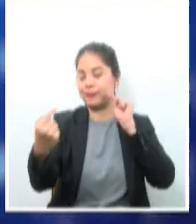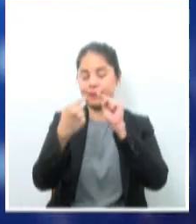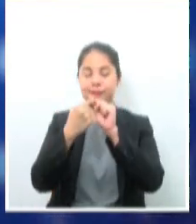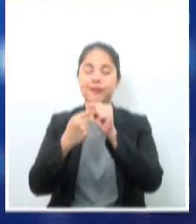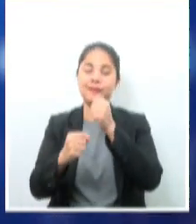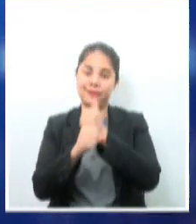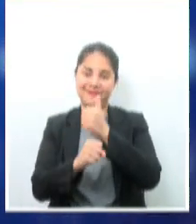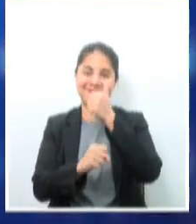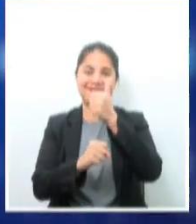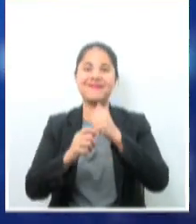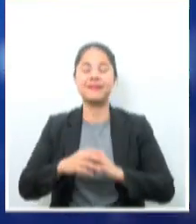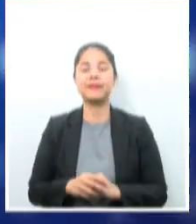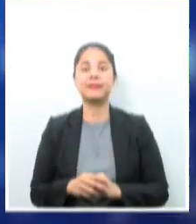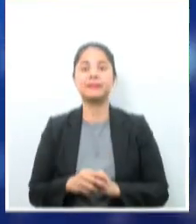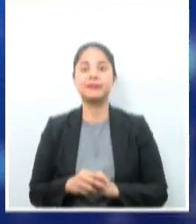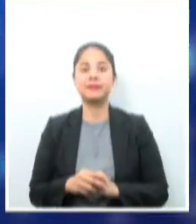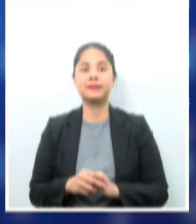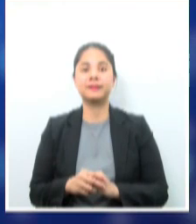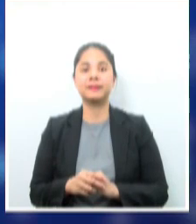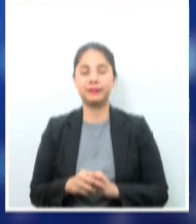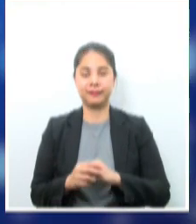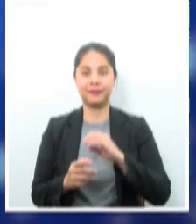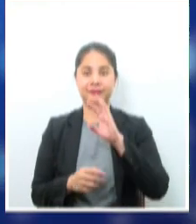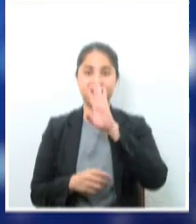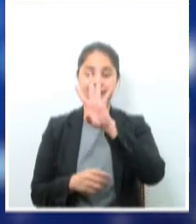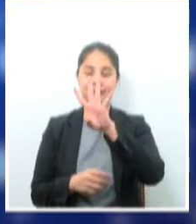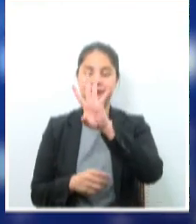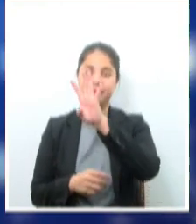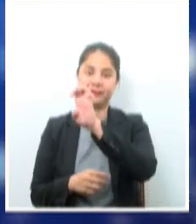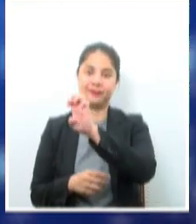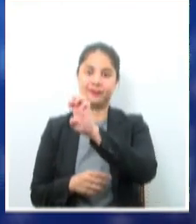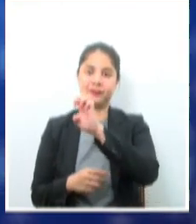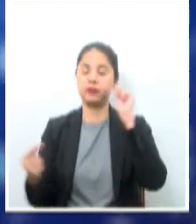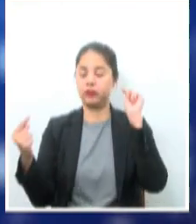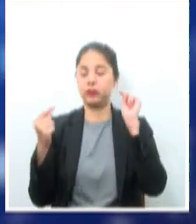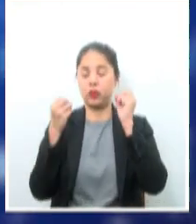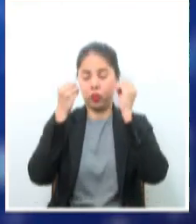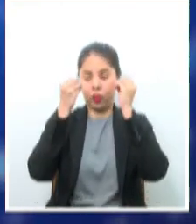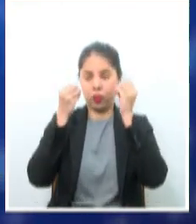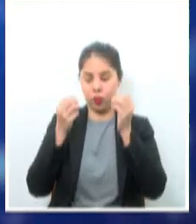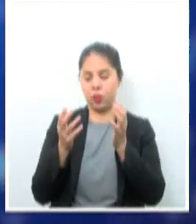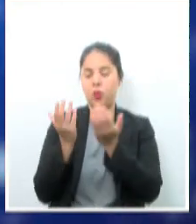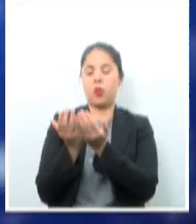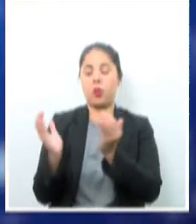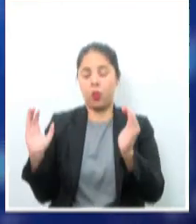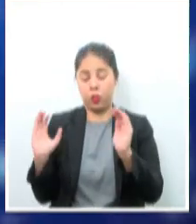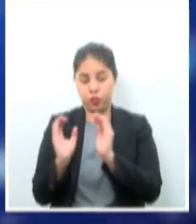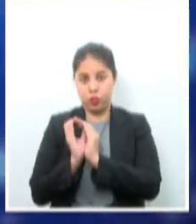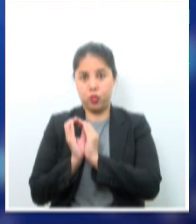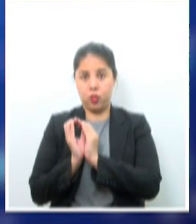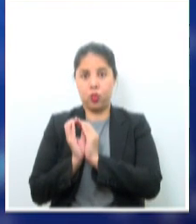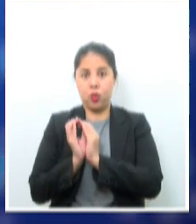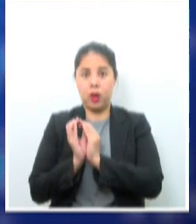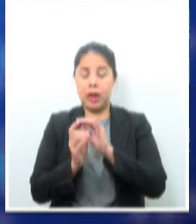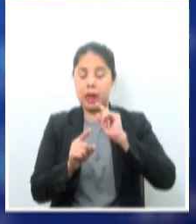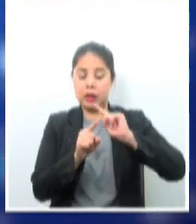ายของเขานะคะและสุดท้ายค่ะ empower ค่ะคุณครูและผู้ปกครองค่ะก็จะสามารถนำผลรีพอร์ต